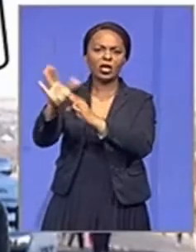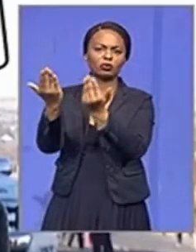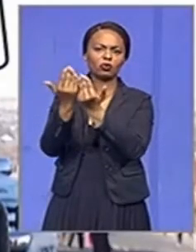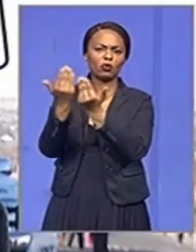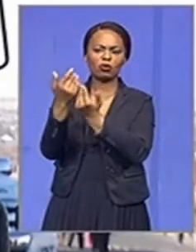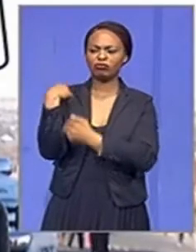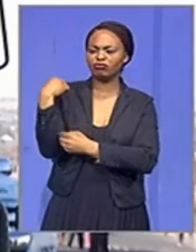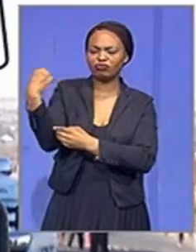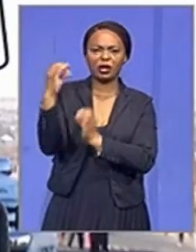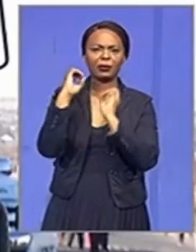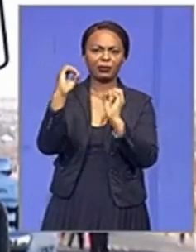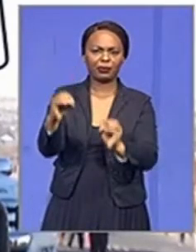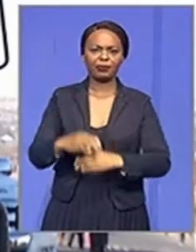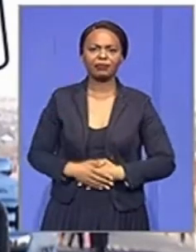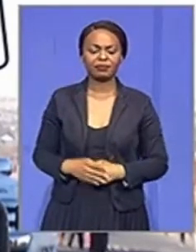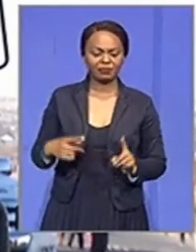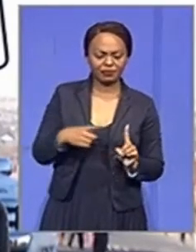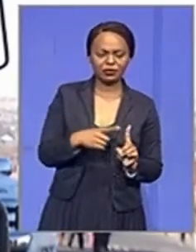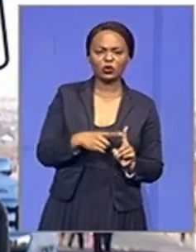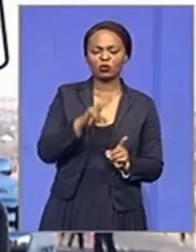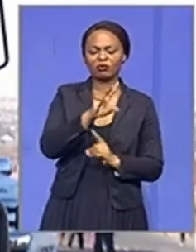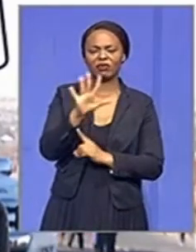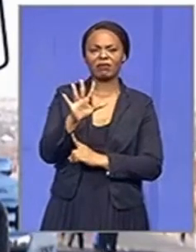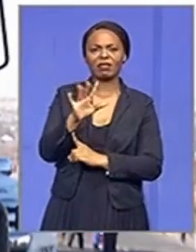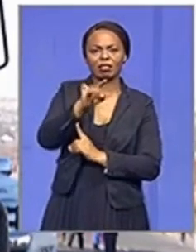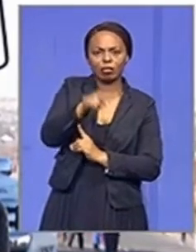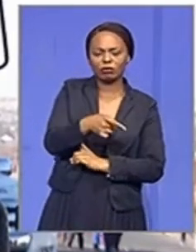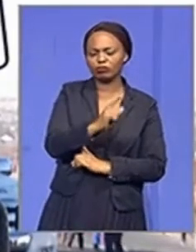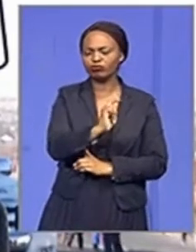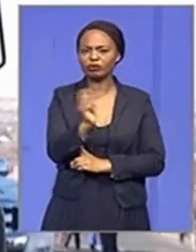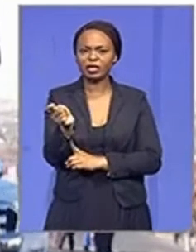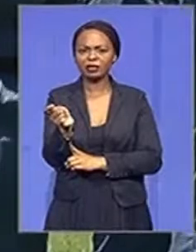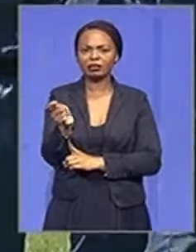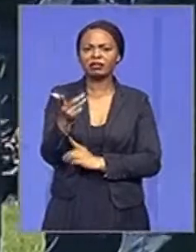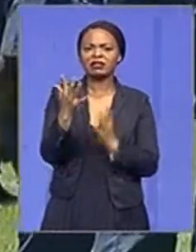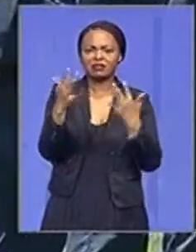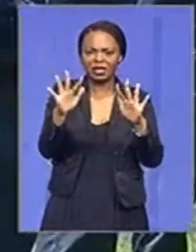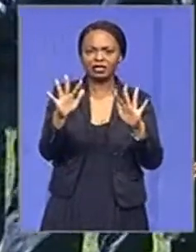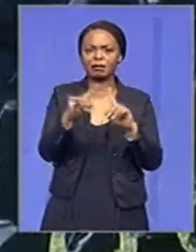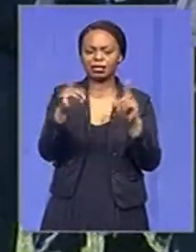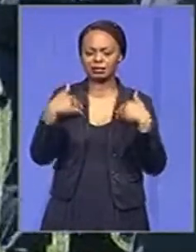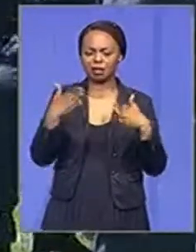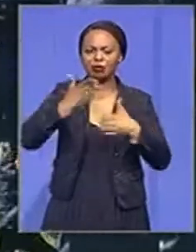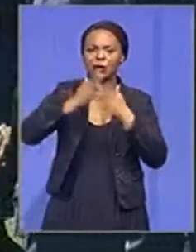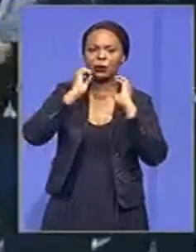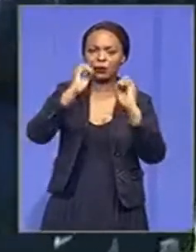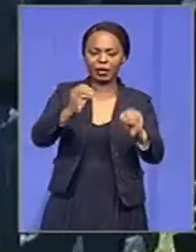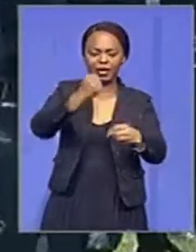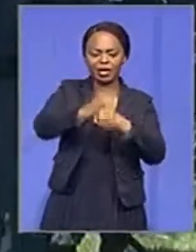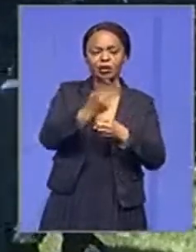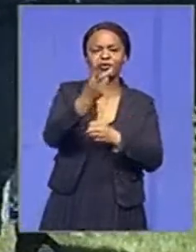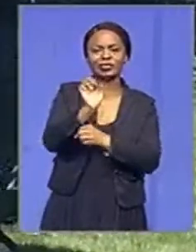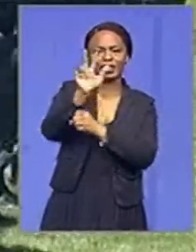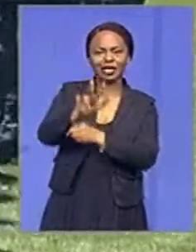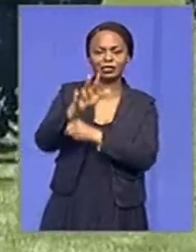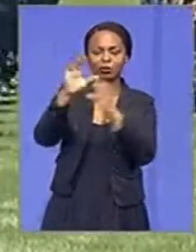ile a lefelelwa dikete tše 25 le ge a sešo a thoma go šoma. Ka 2018 komiti ya nakwana ya go